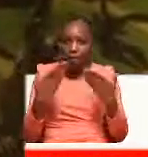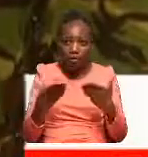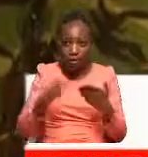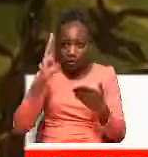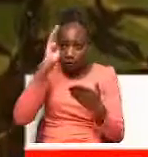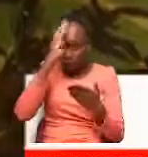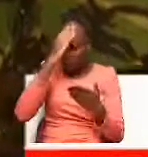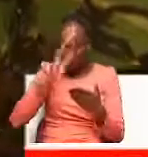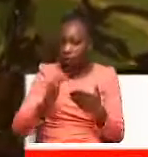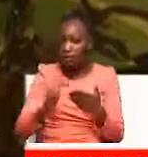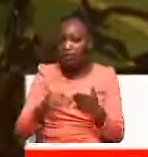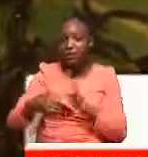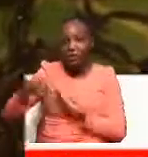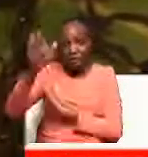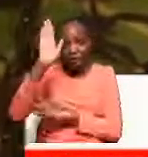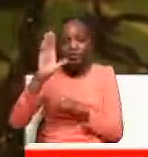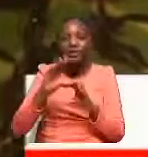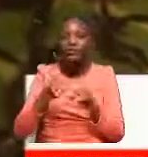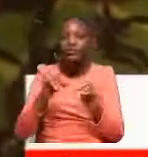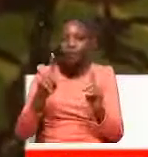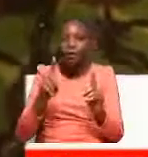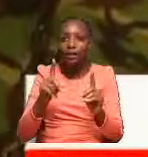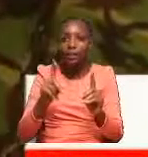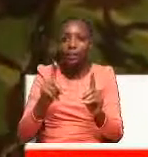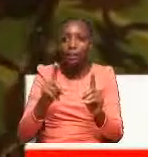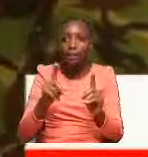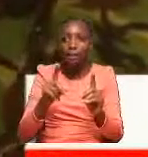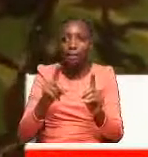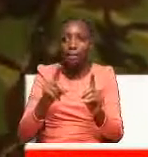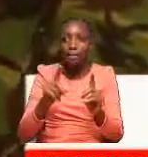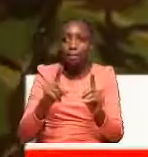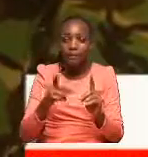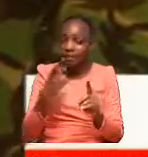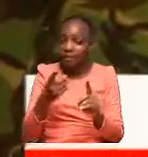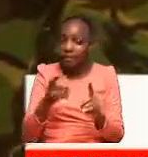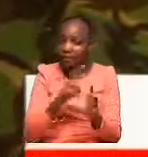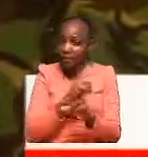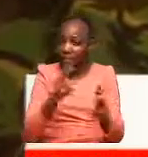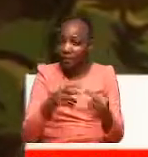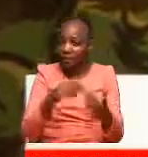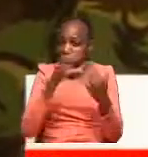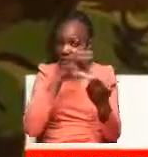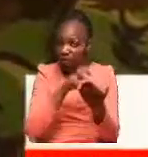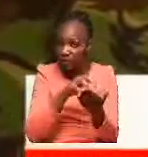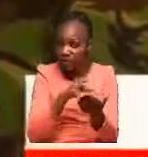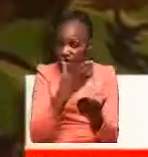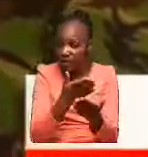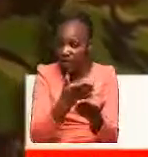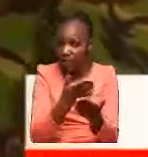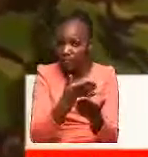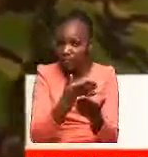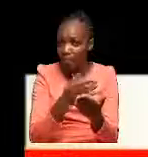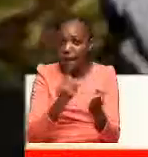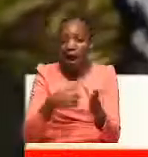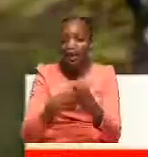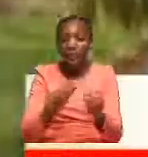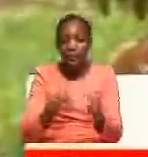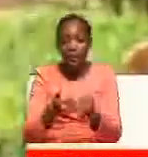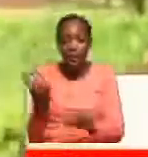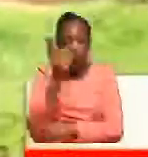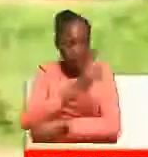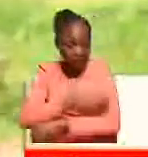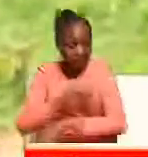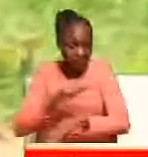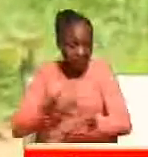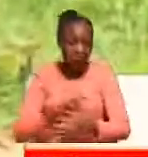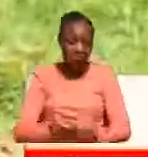kwamba usalama uko sawasawa, kwa sababu this is an isolated case. It happened during daytime. Wanji